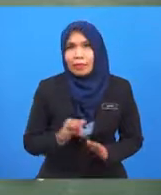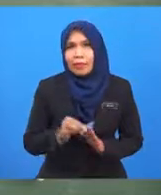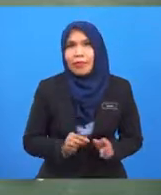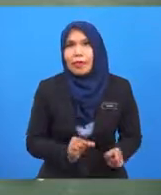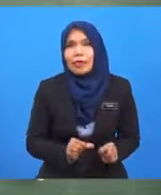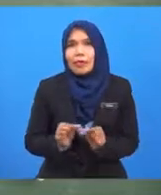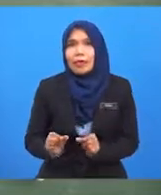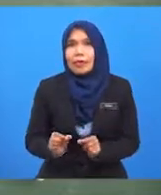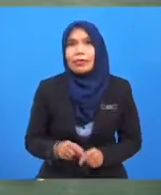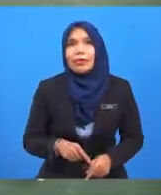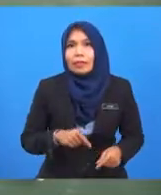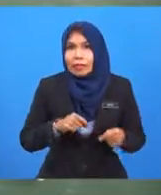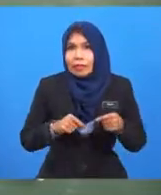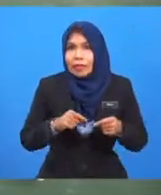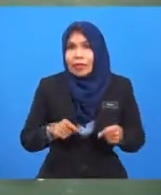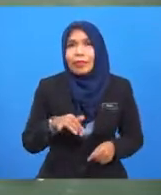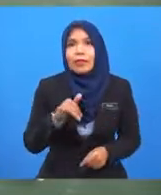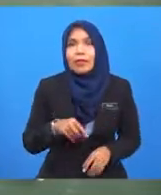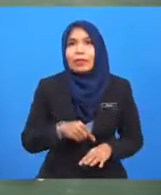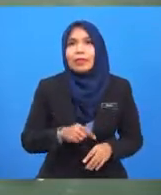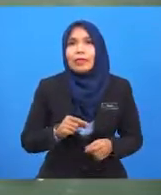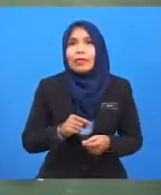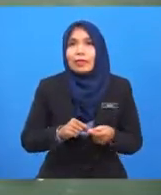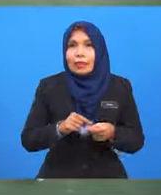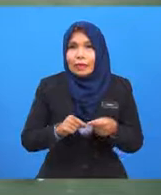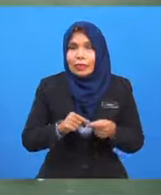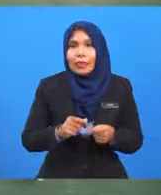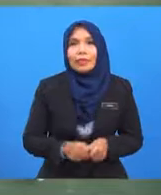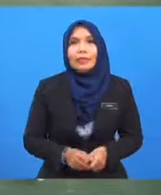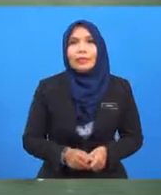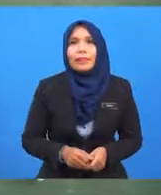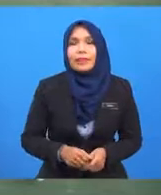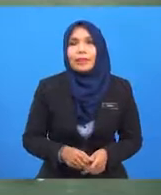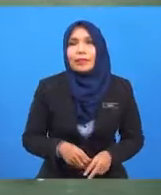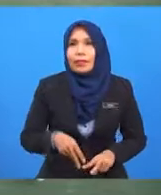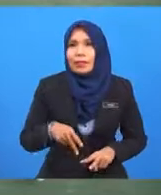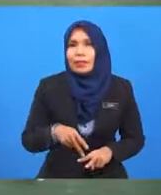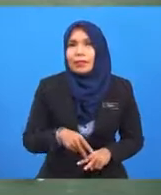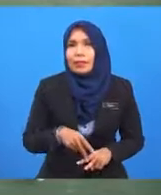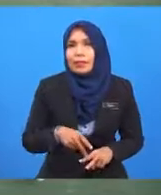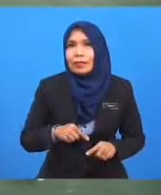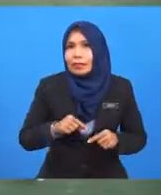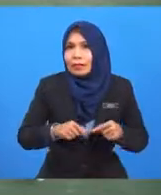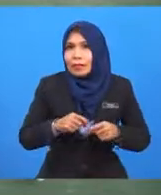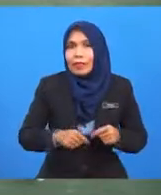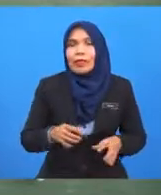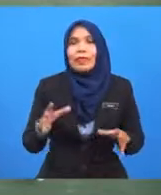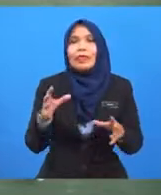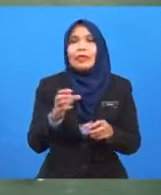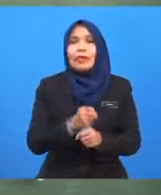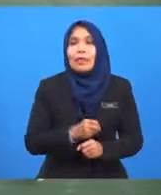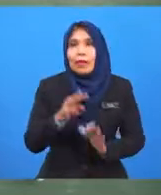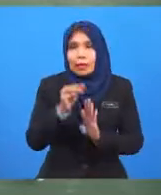yang diikat. Takal dapat memudahkan kerja kerana takal